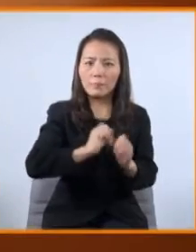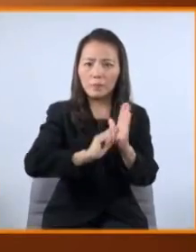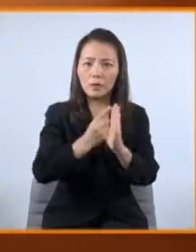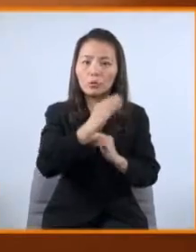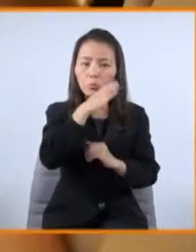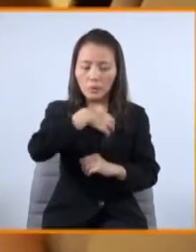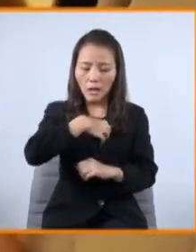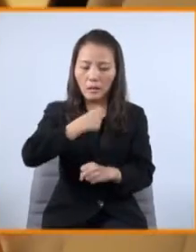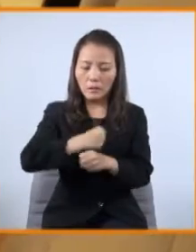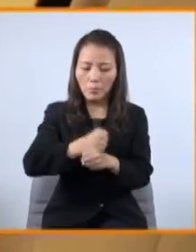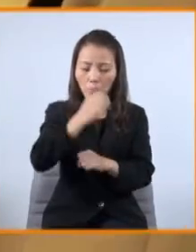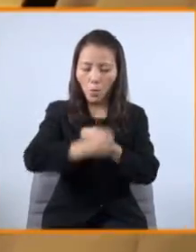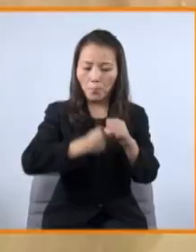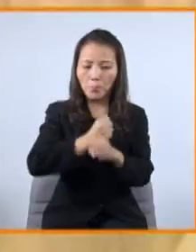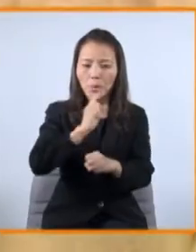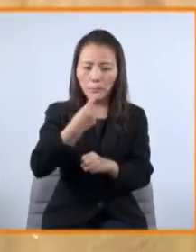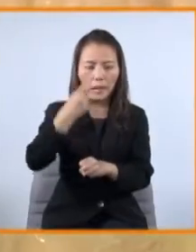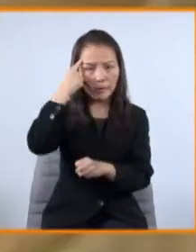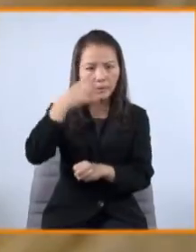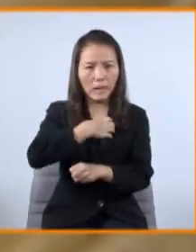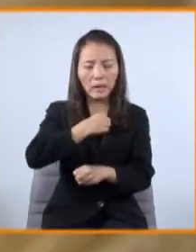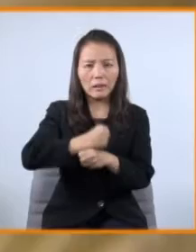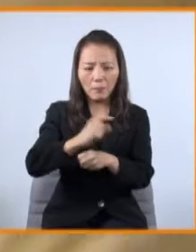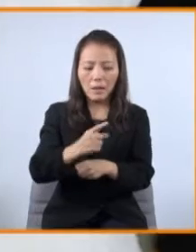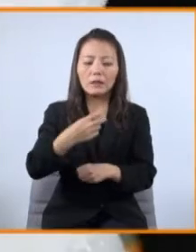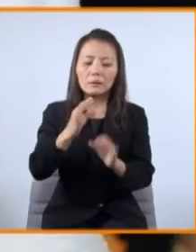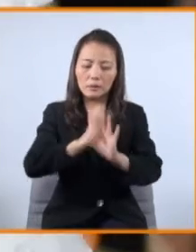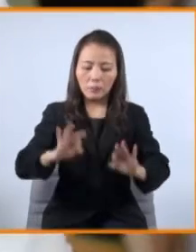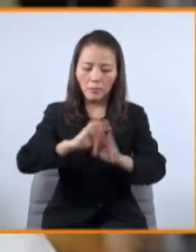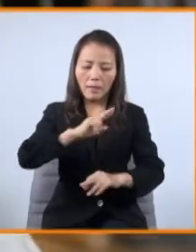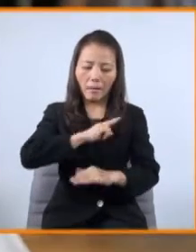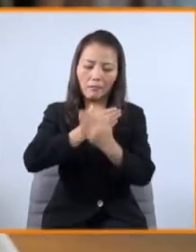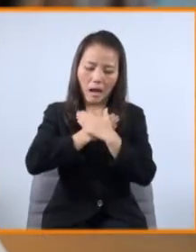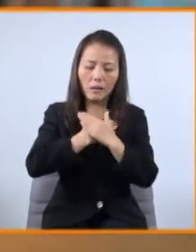กิจและถือเลิกดีในช่วงปีใหม่นี้เริ่มต้นทำในสิ่งที่รักอย่างสุด